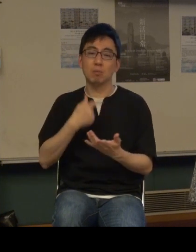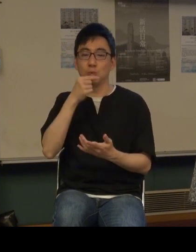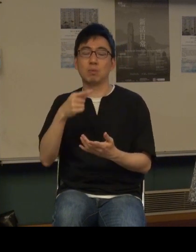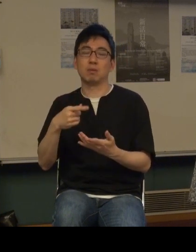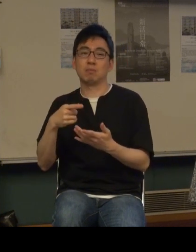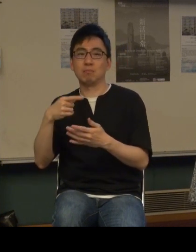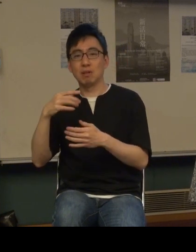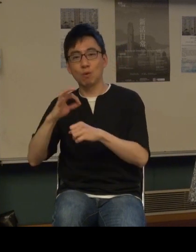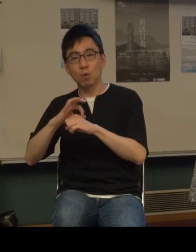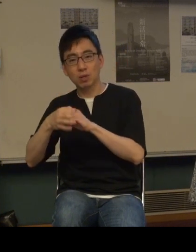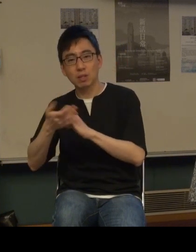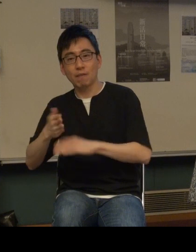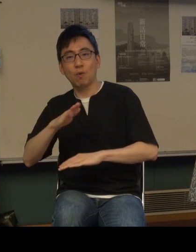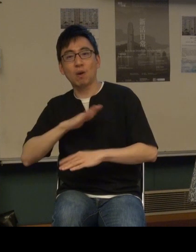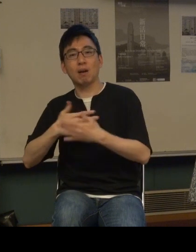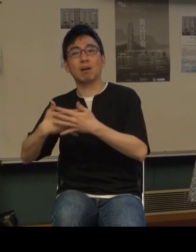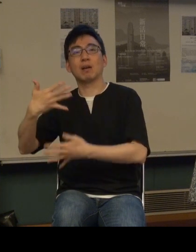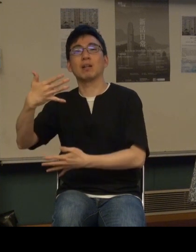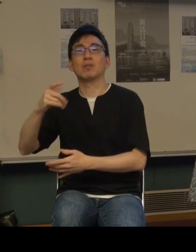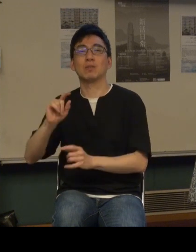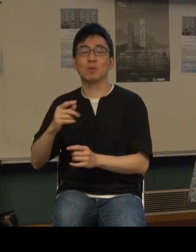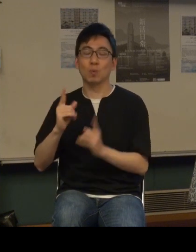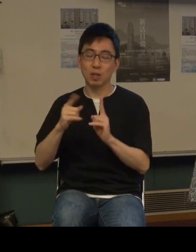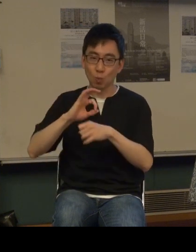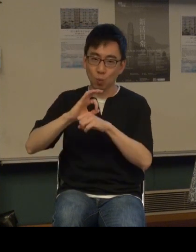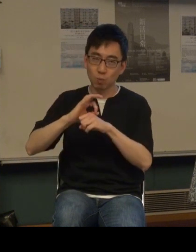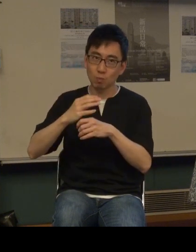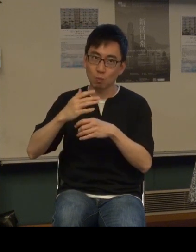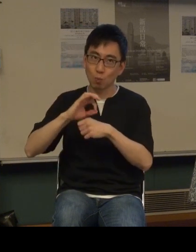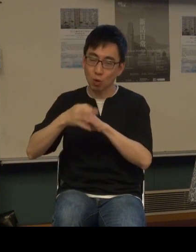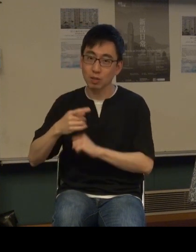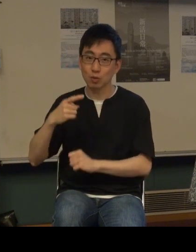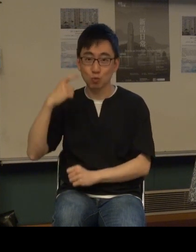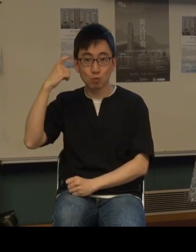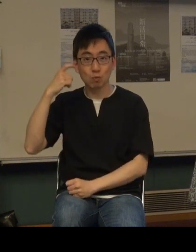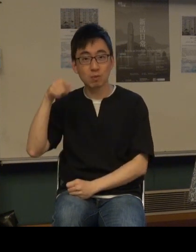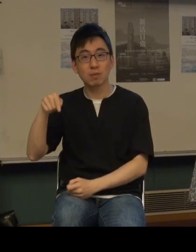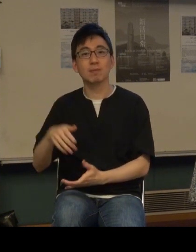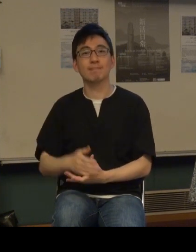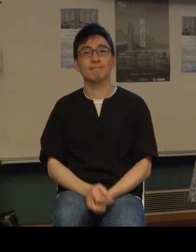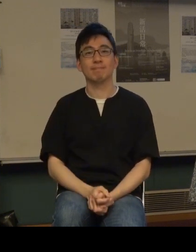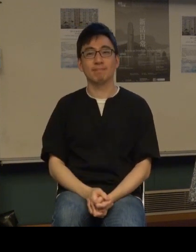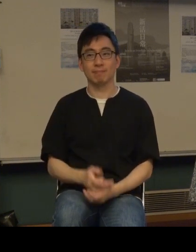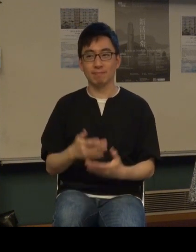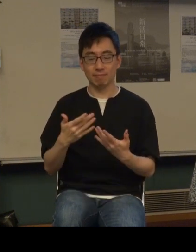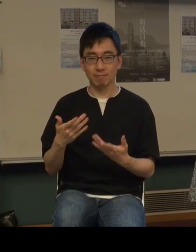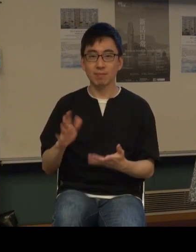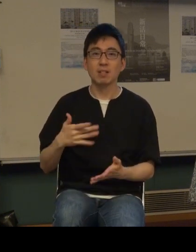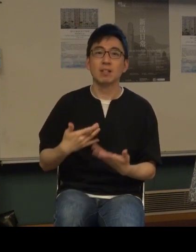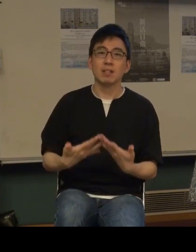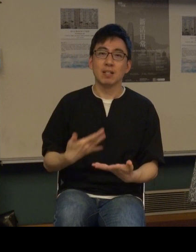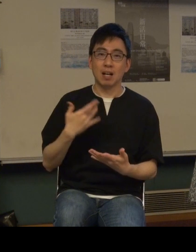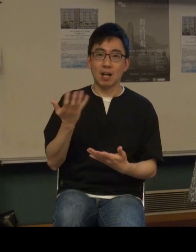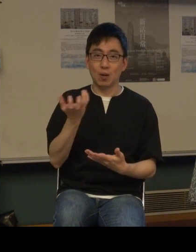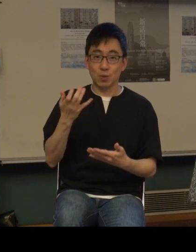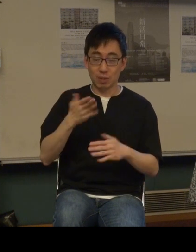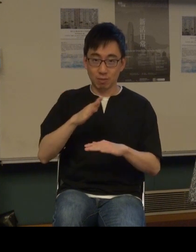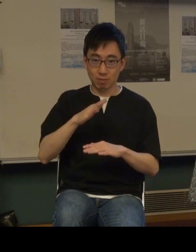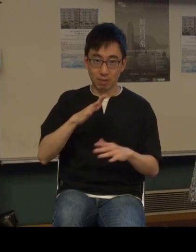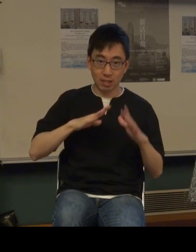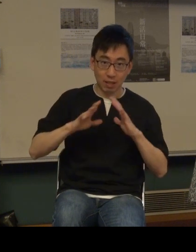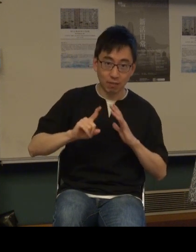際風格嘅建築物。嗱，咁呢個咧就係歐洲當時出現嘅情況。你會見到咧，其實嗰個現代